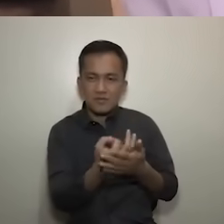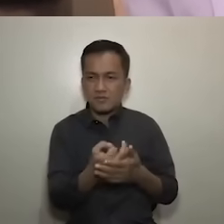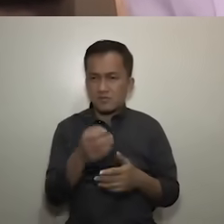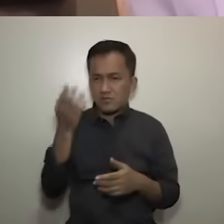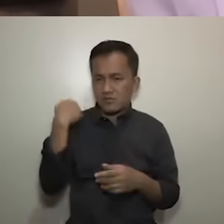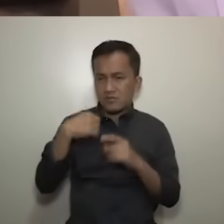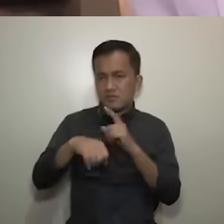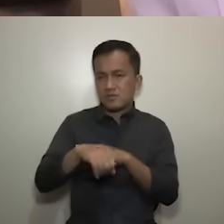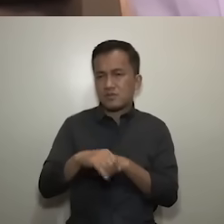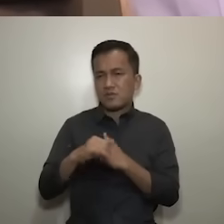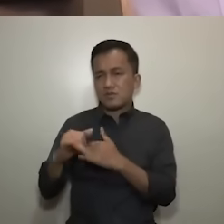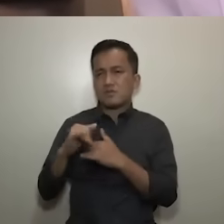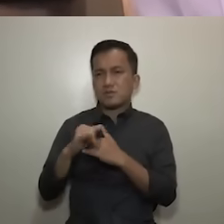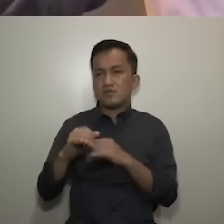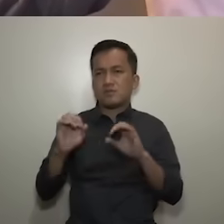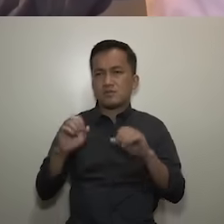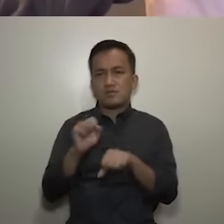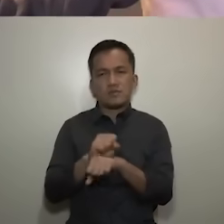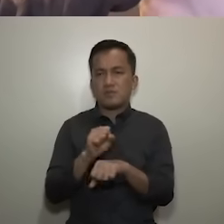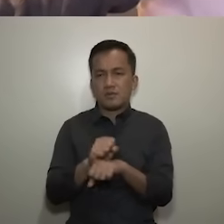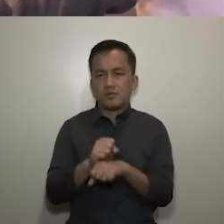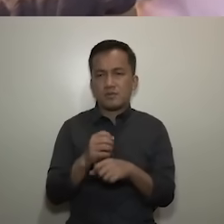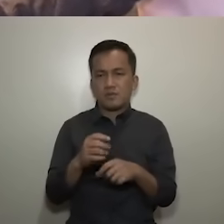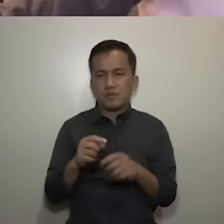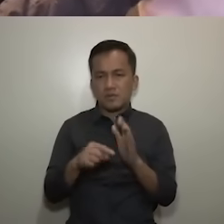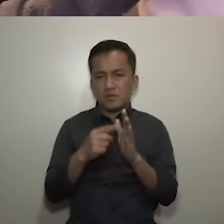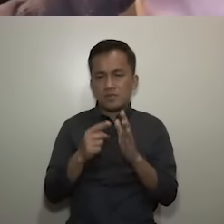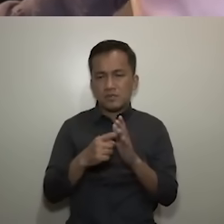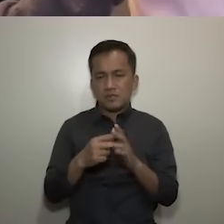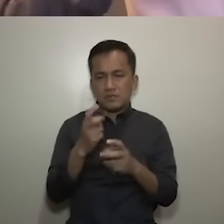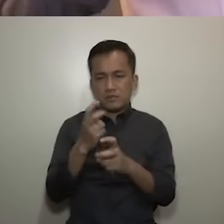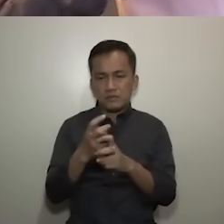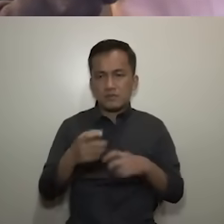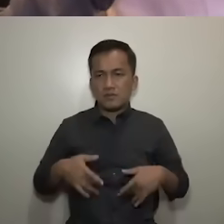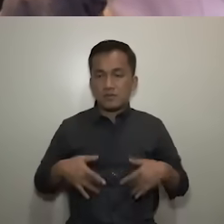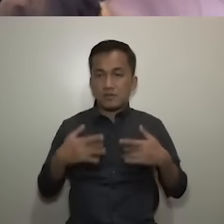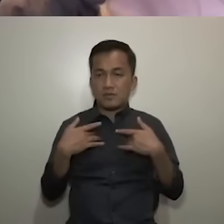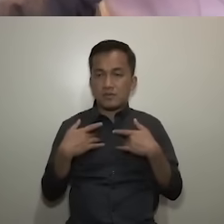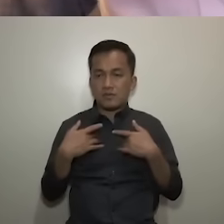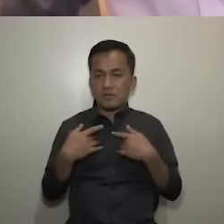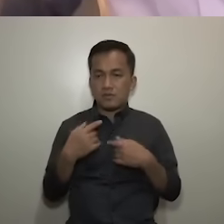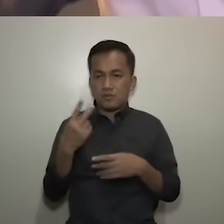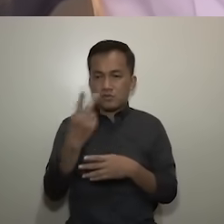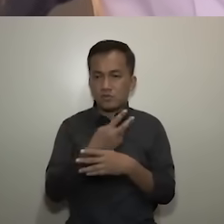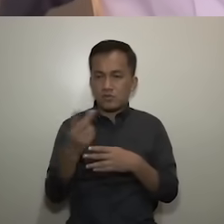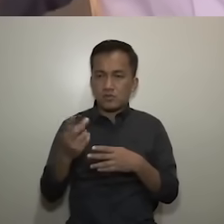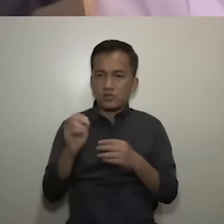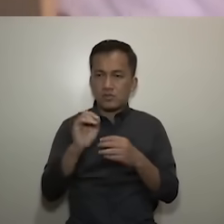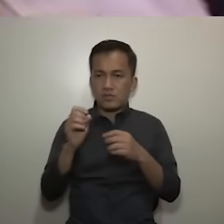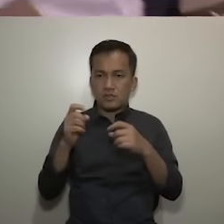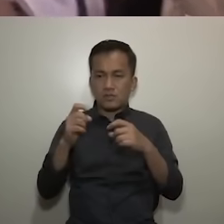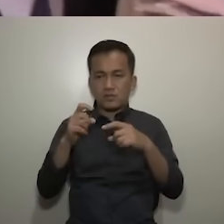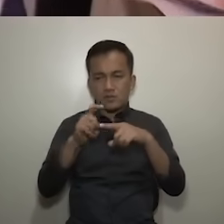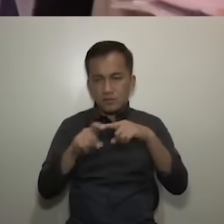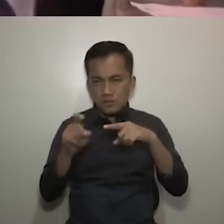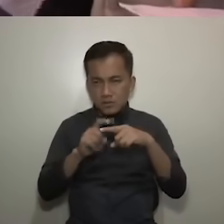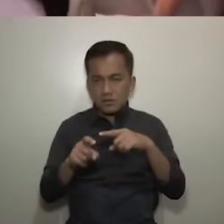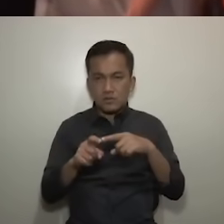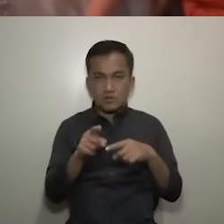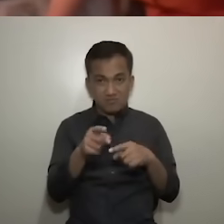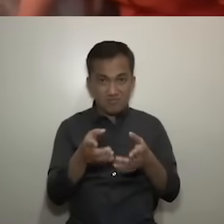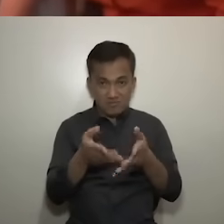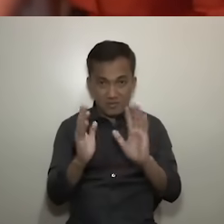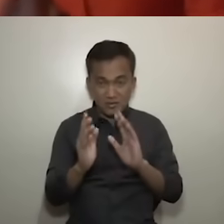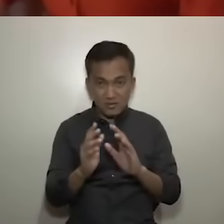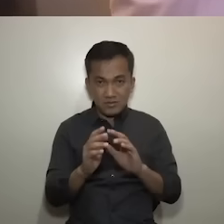kasi na yun, sir, pareho kaming walang trabaho. Minsan mahirap din yung buhay, sir. Labot nga namin 2 linggo, wala kaming kuryente. So yun na lang, so